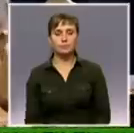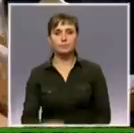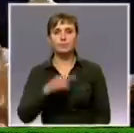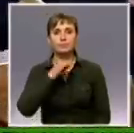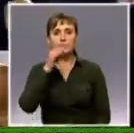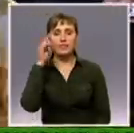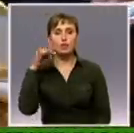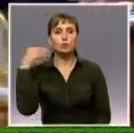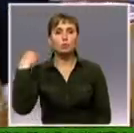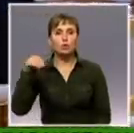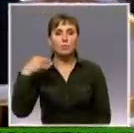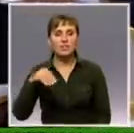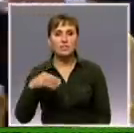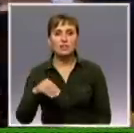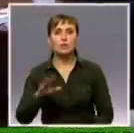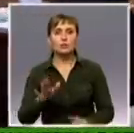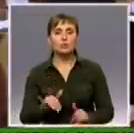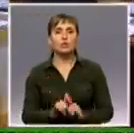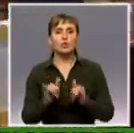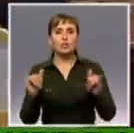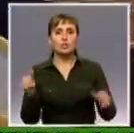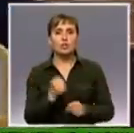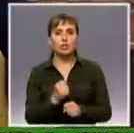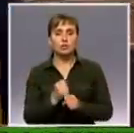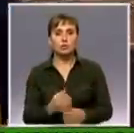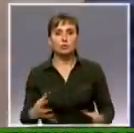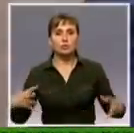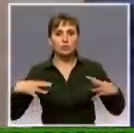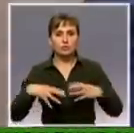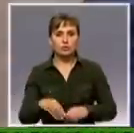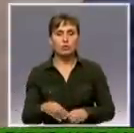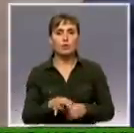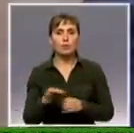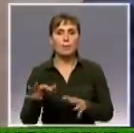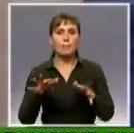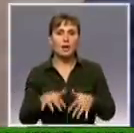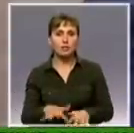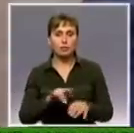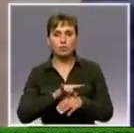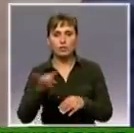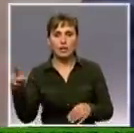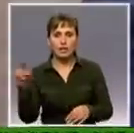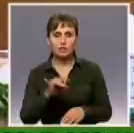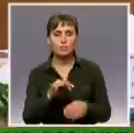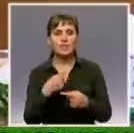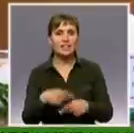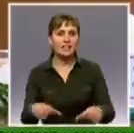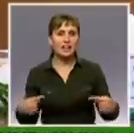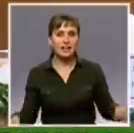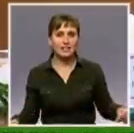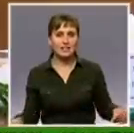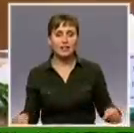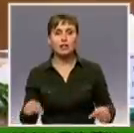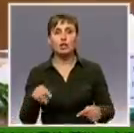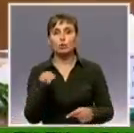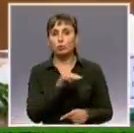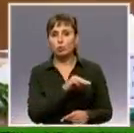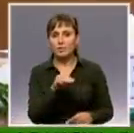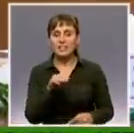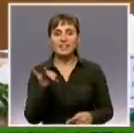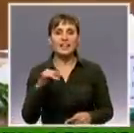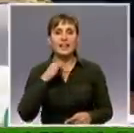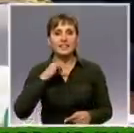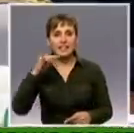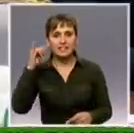Казахстан и Туркменистан будут расширять сотрудничество в области морского транспорта и транзитного телекоммуникационного маршрута